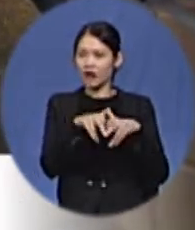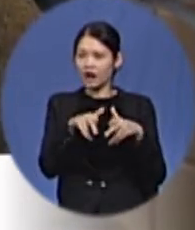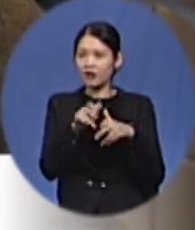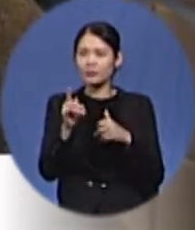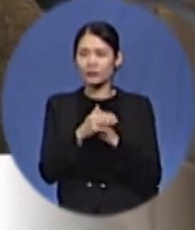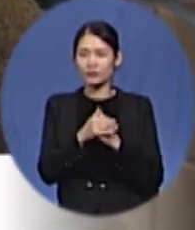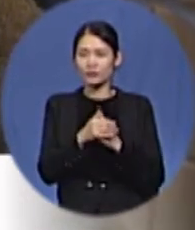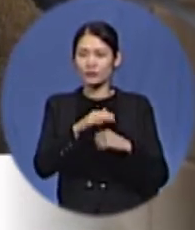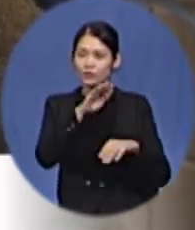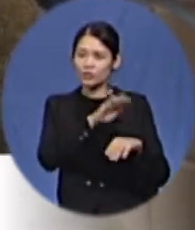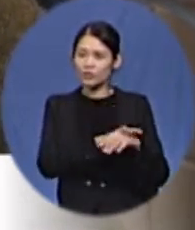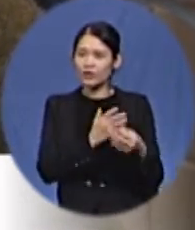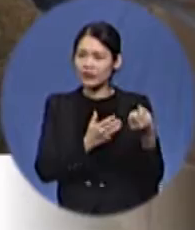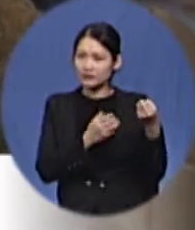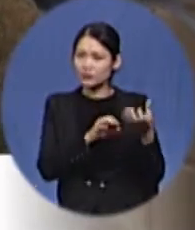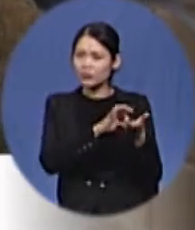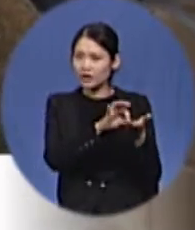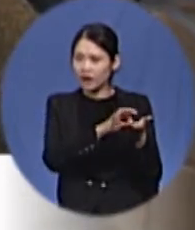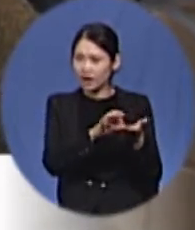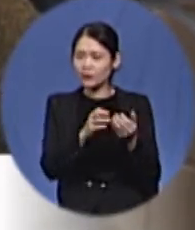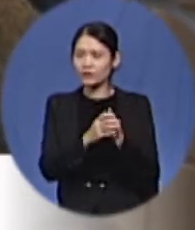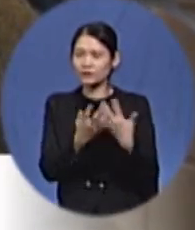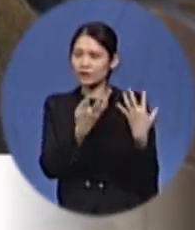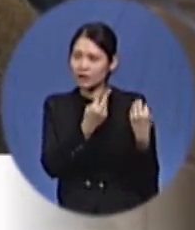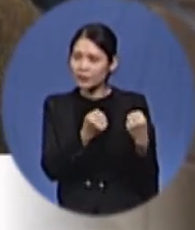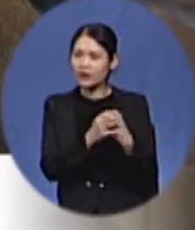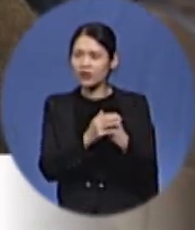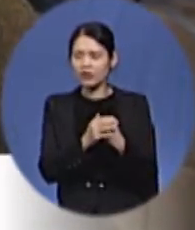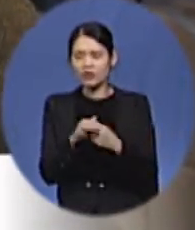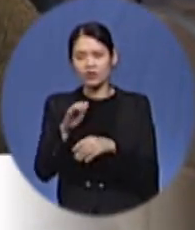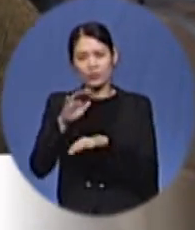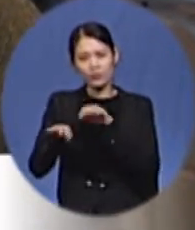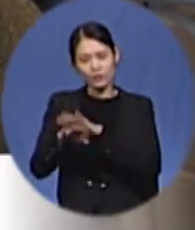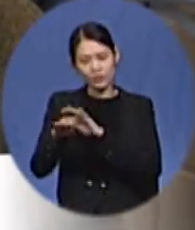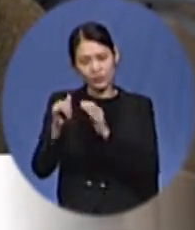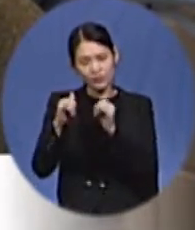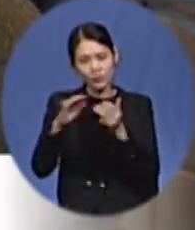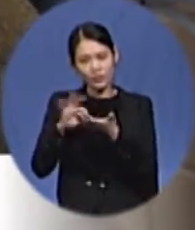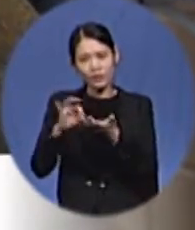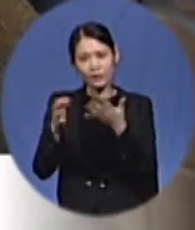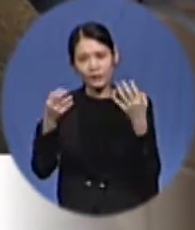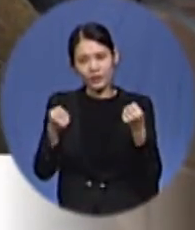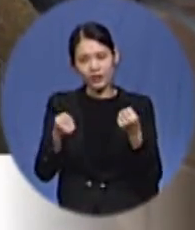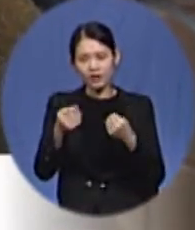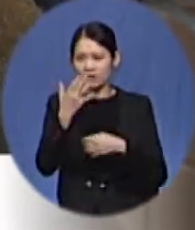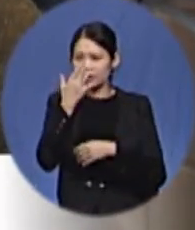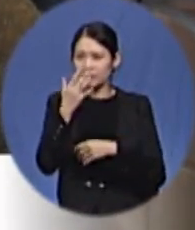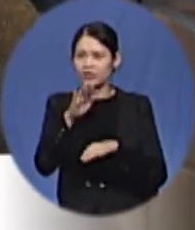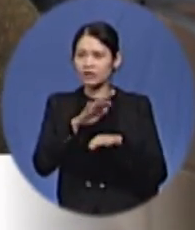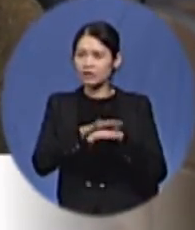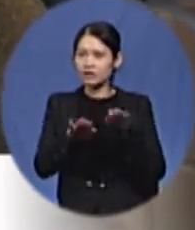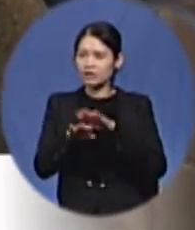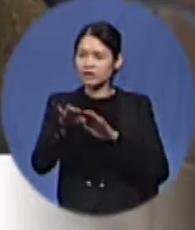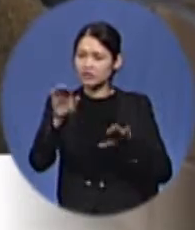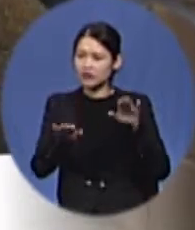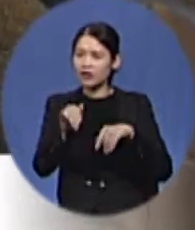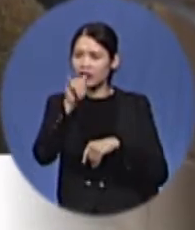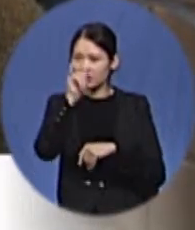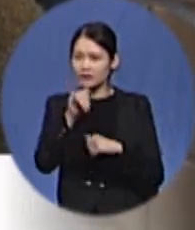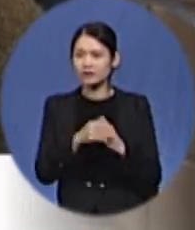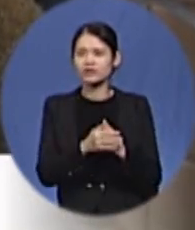경우는 왼쪽에 손잡이가 있을 수도 있고 또 오른쪽을 쓰는 사람도 있을 수 있기 때문에 그것을